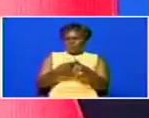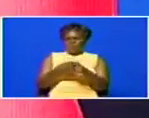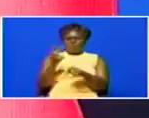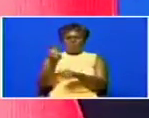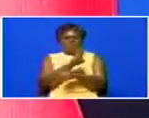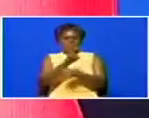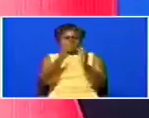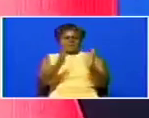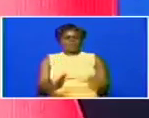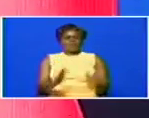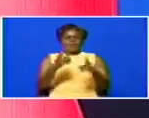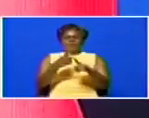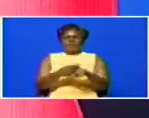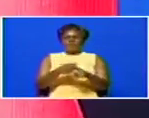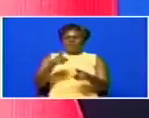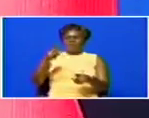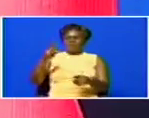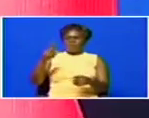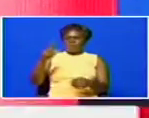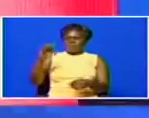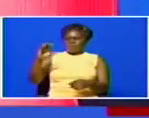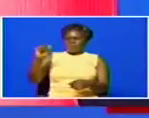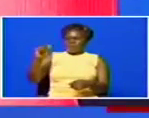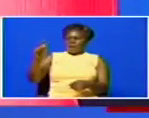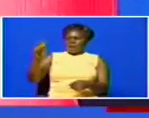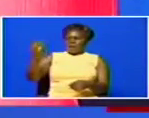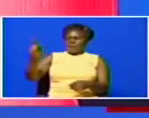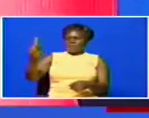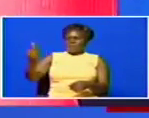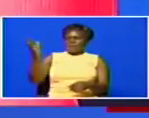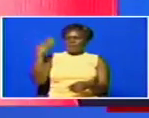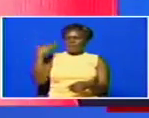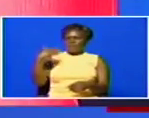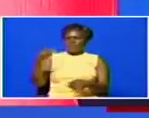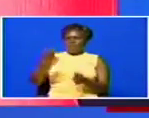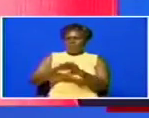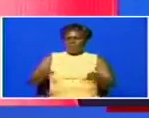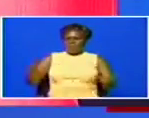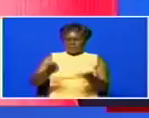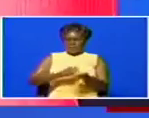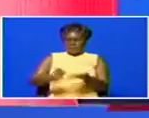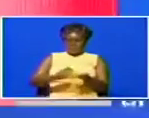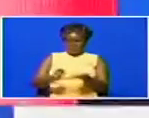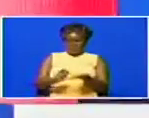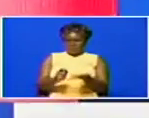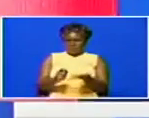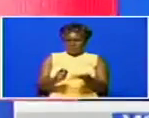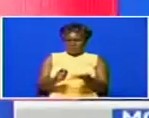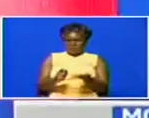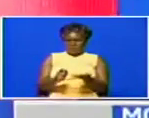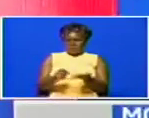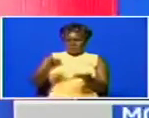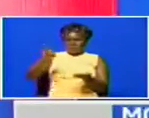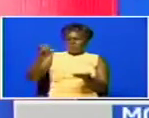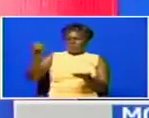waangalizi wengine kutoka kituo cha Kata ambacho kinaongozwa na aliyekuwa katibu huko Marekani ambaye ni John Kerry,